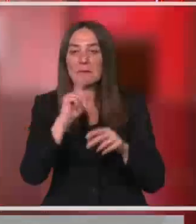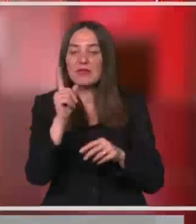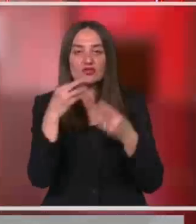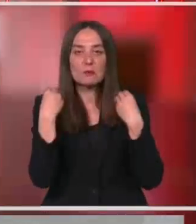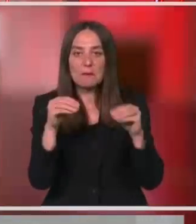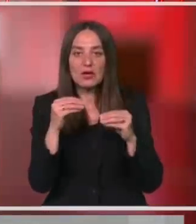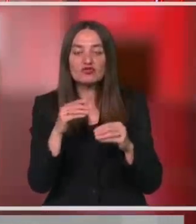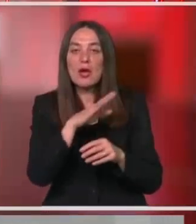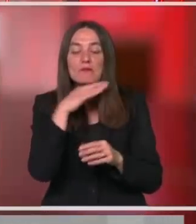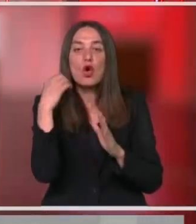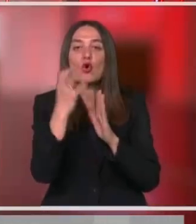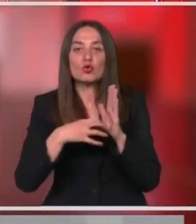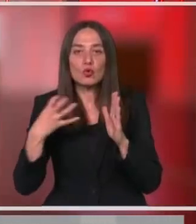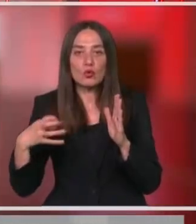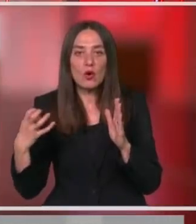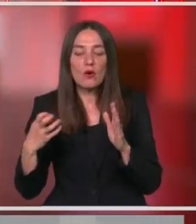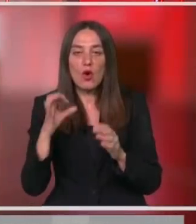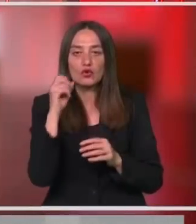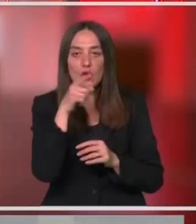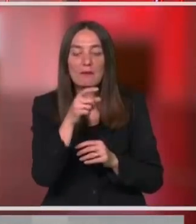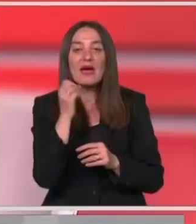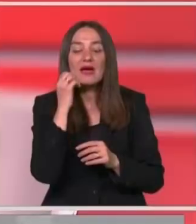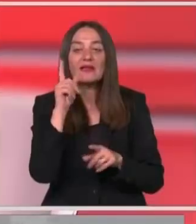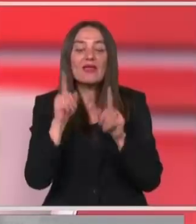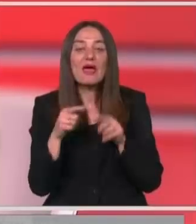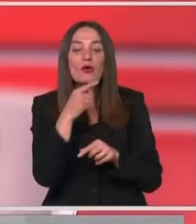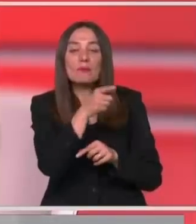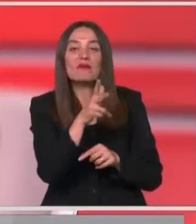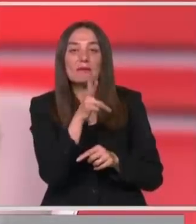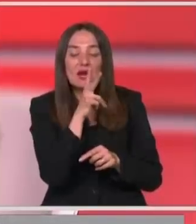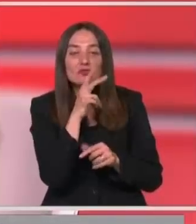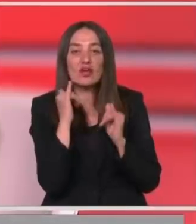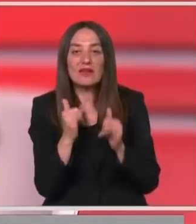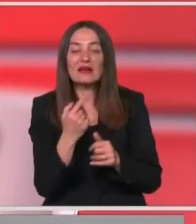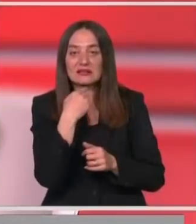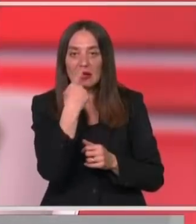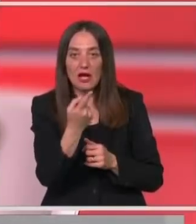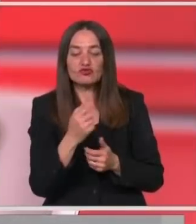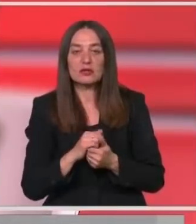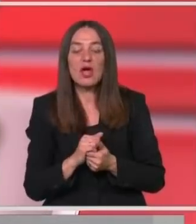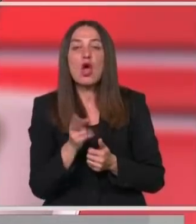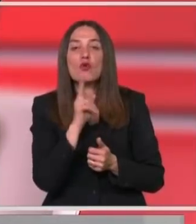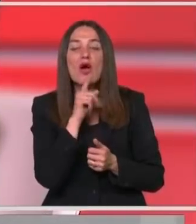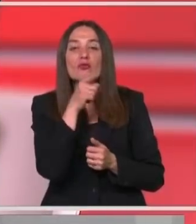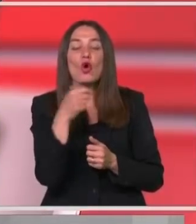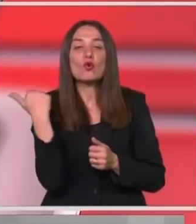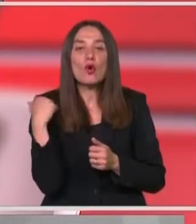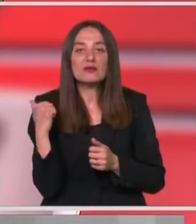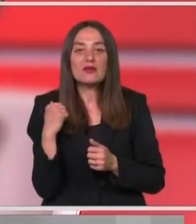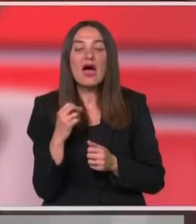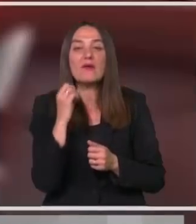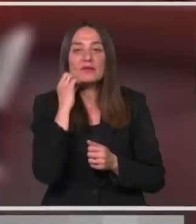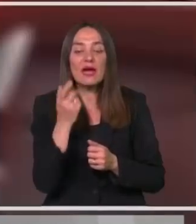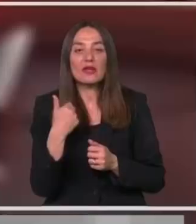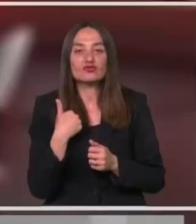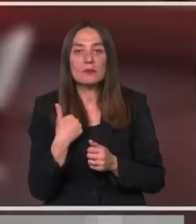pričati mnogo dugo o tome. Kada bi vam neko tražio danas da kažete koja je to godina kada